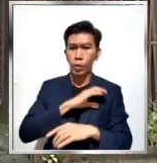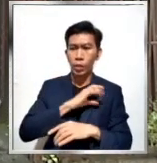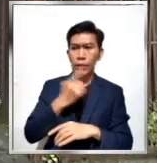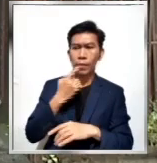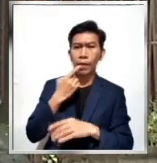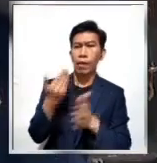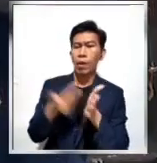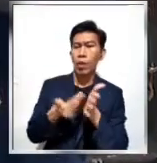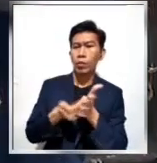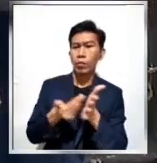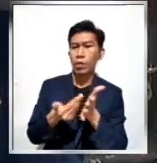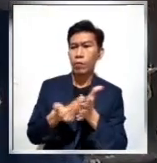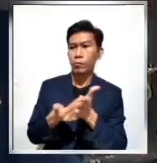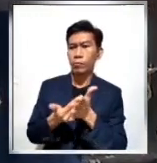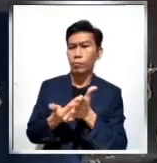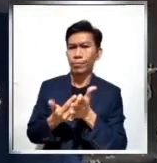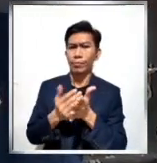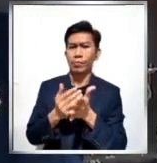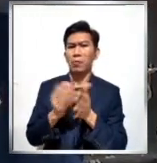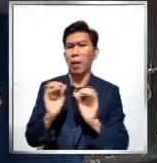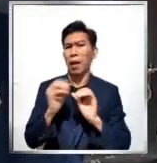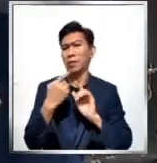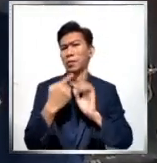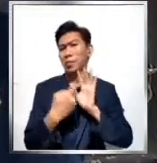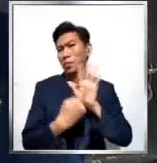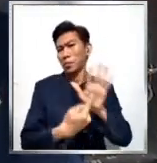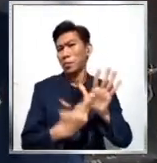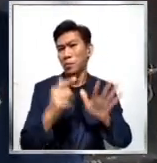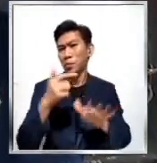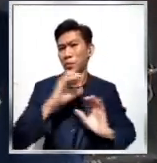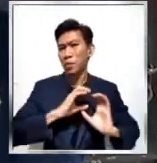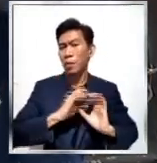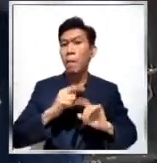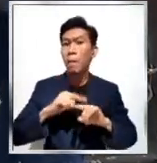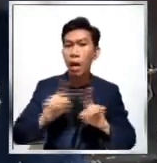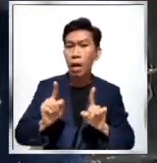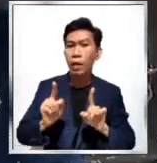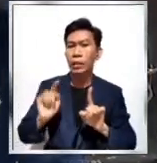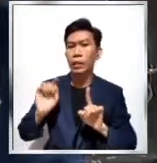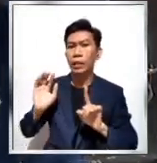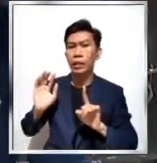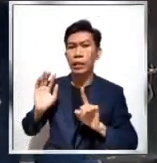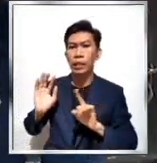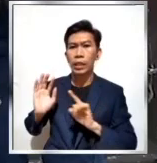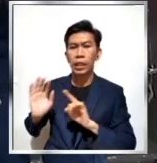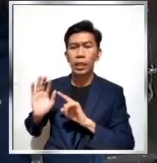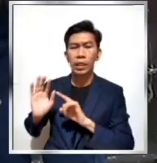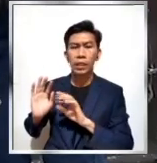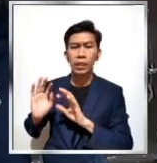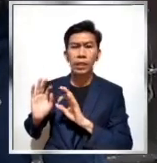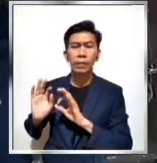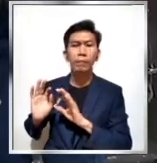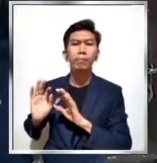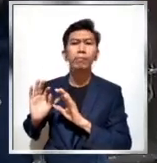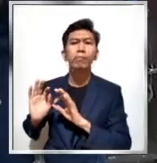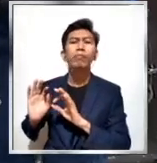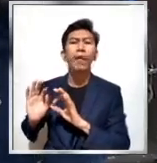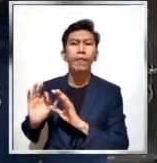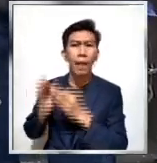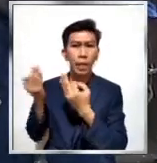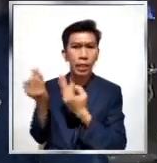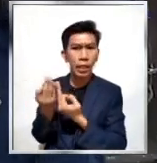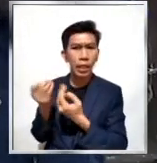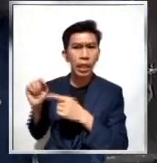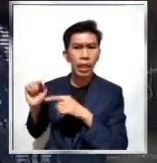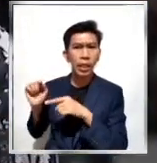sa GMA News. Pero iginit ng mga naulila ng dating NDFP peace consultant, si Carandi ang